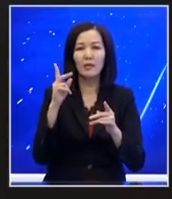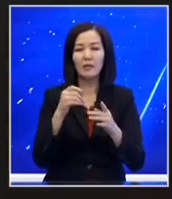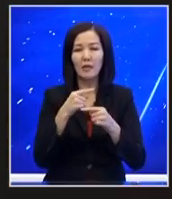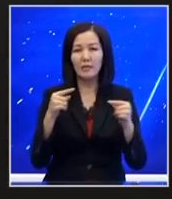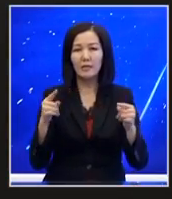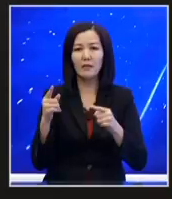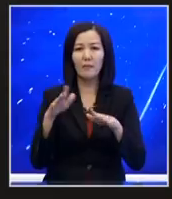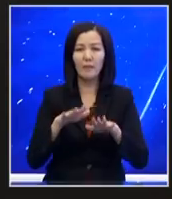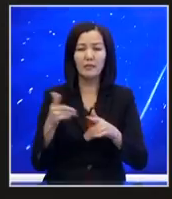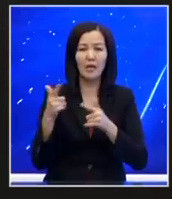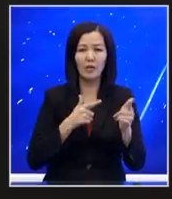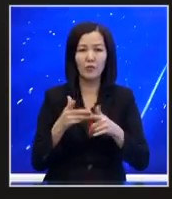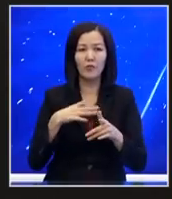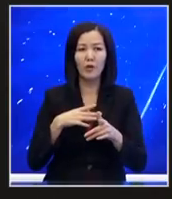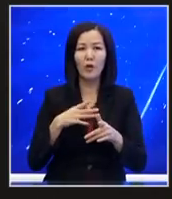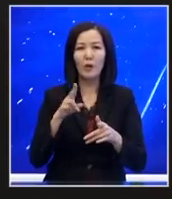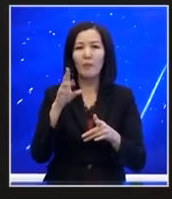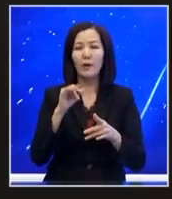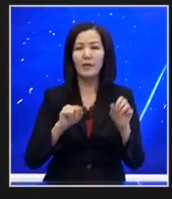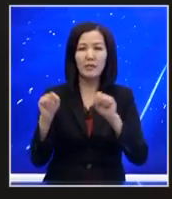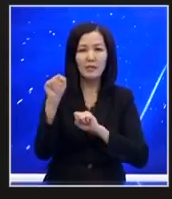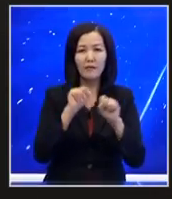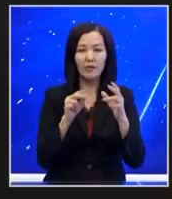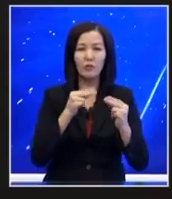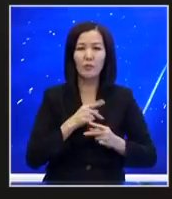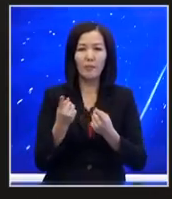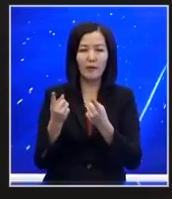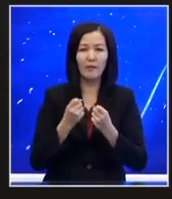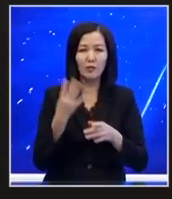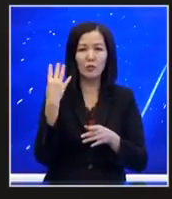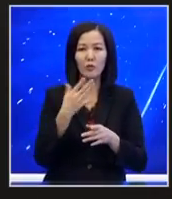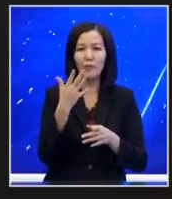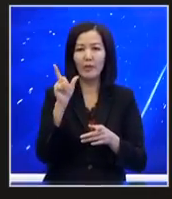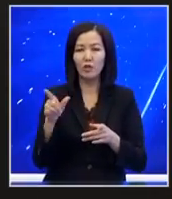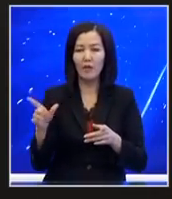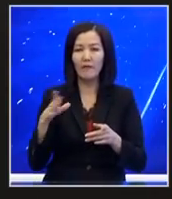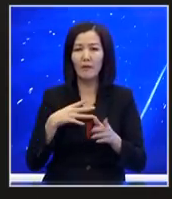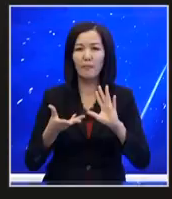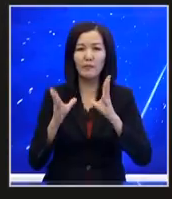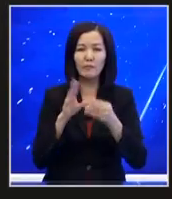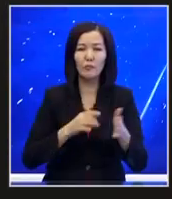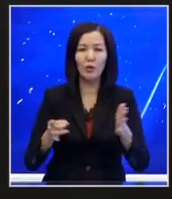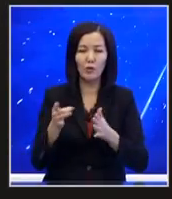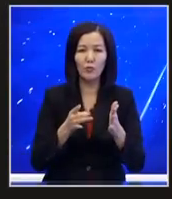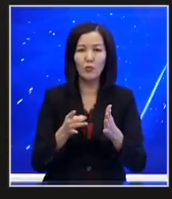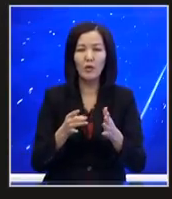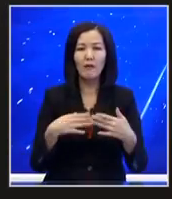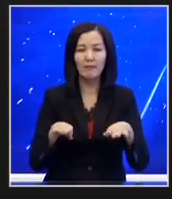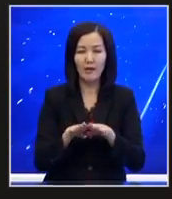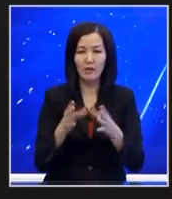обсерваторных. У нас по дезинфекционной работе привлечены 45 человек по району. Также